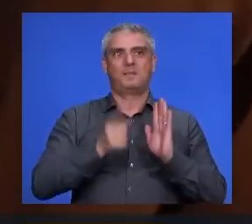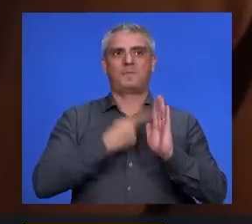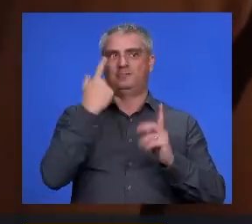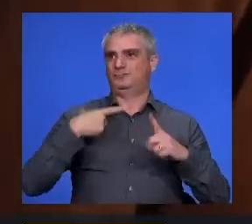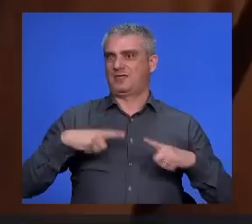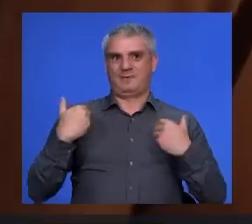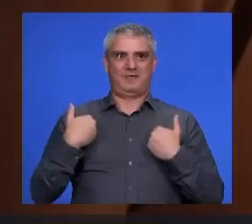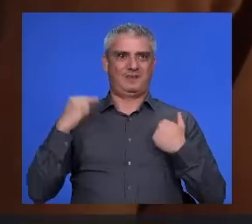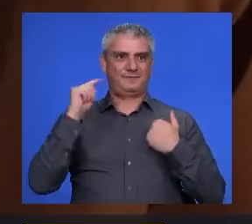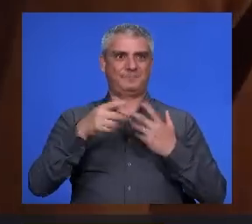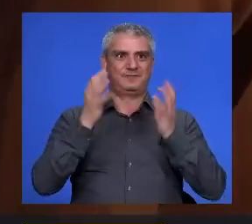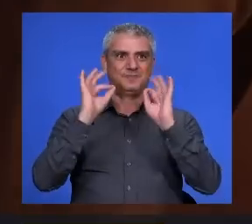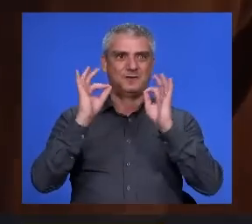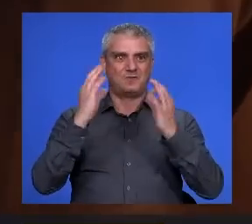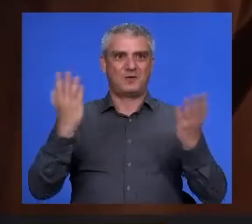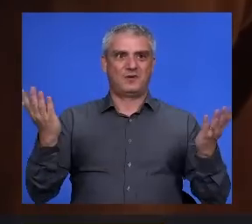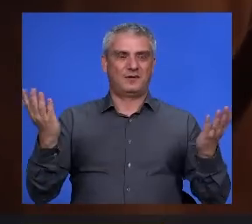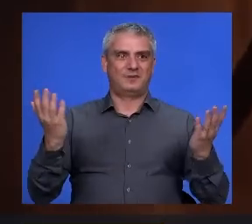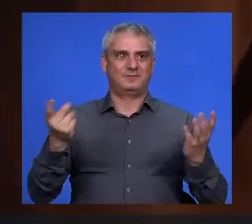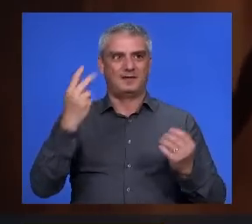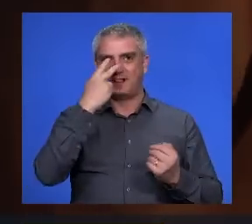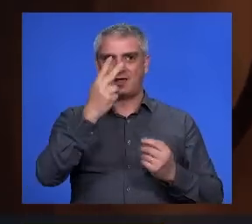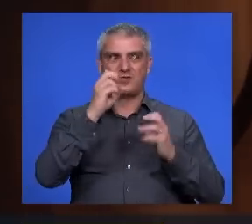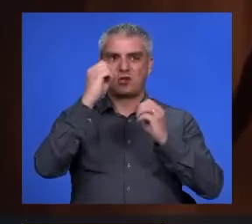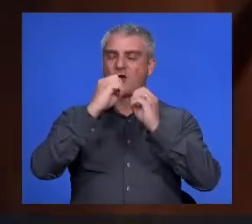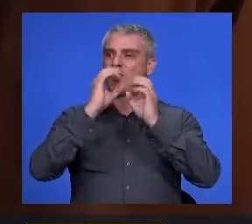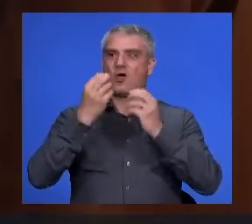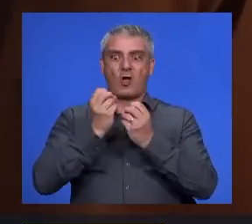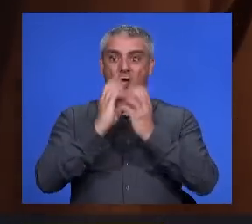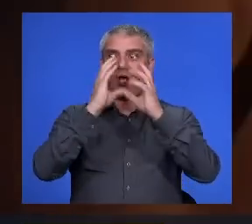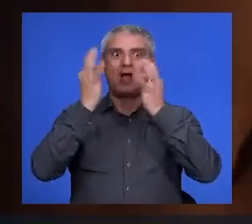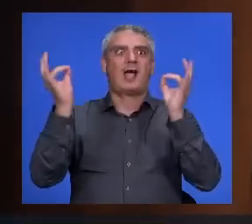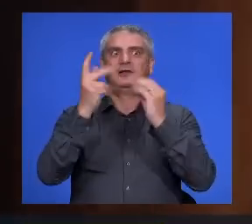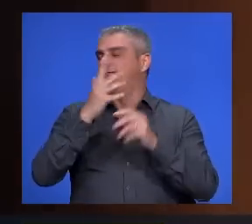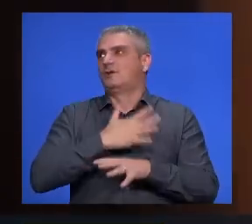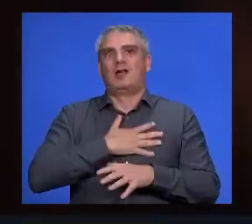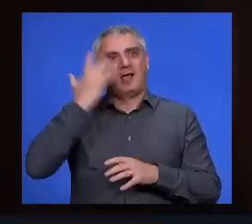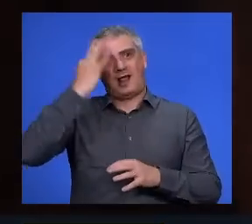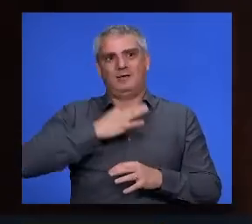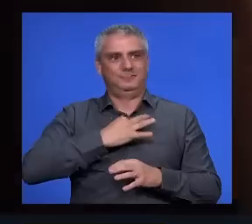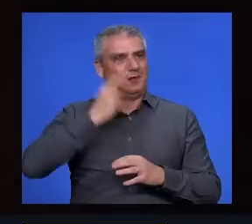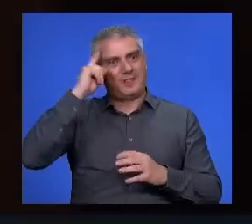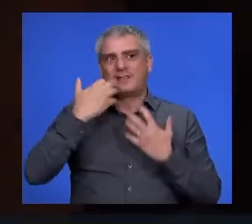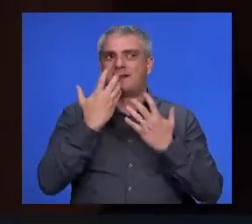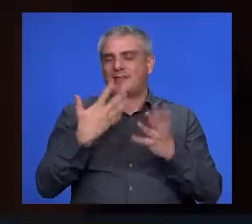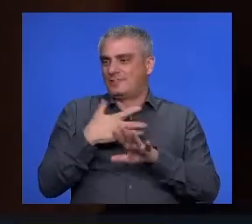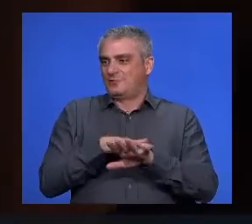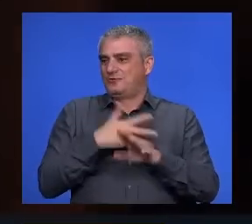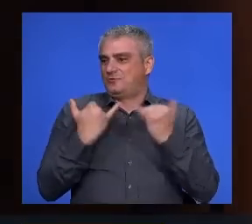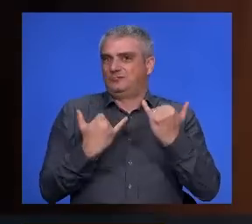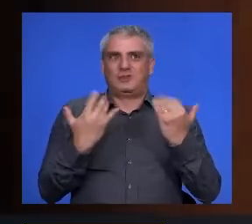وخصوصا ان احنا نحضر النور المقدس ده كان حلم حياتي فانا يعني اوصف لك شعوري النهارده